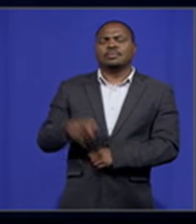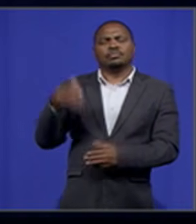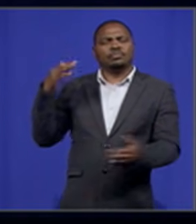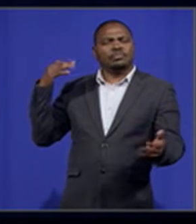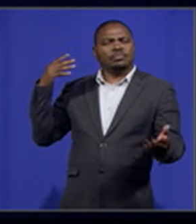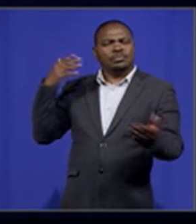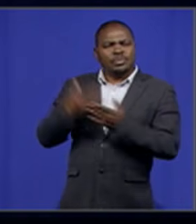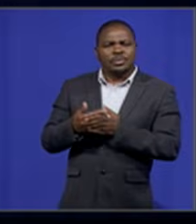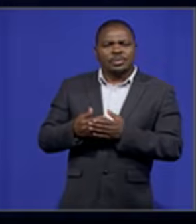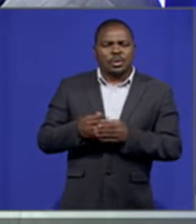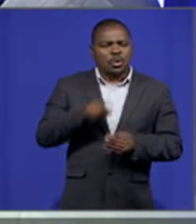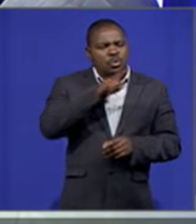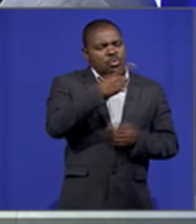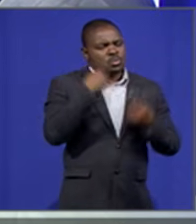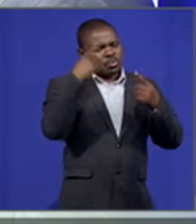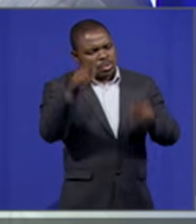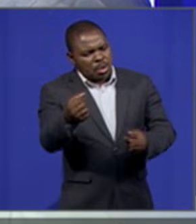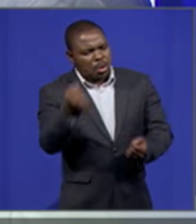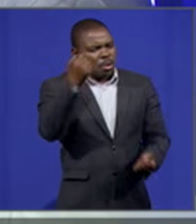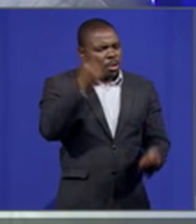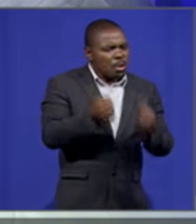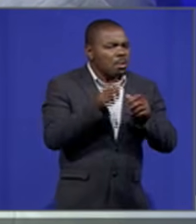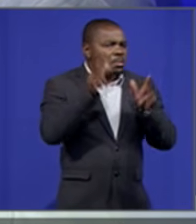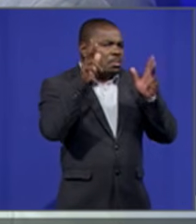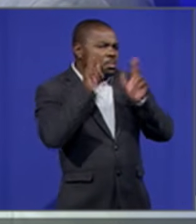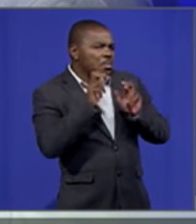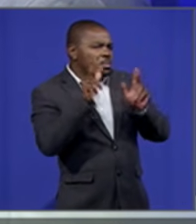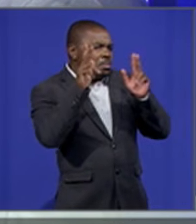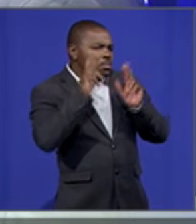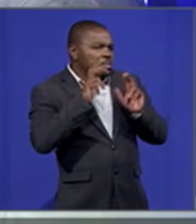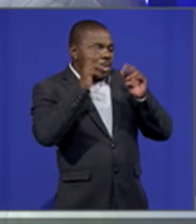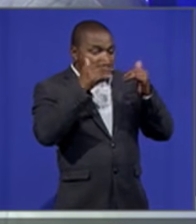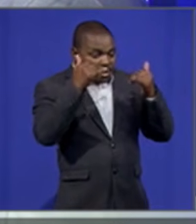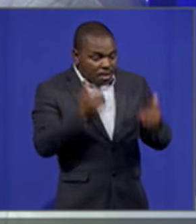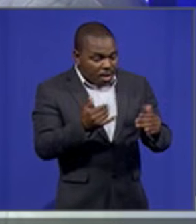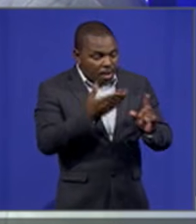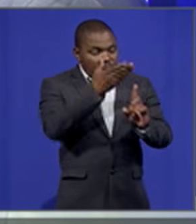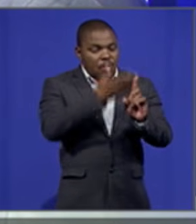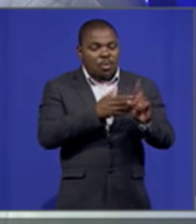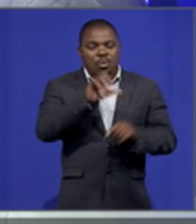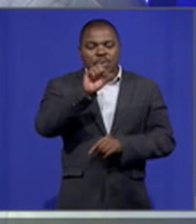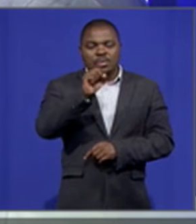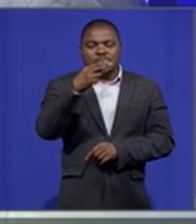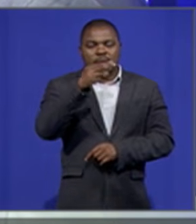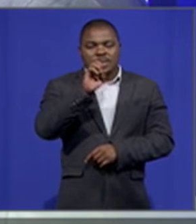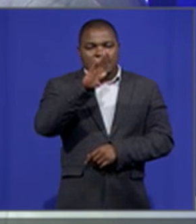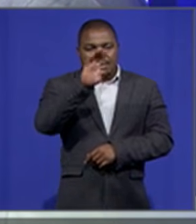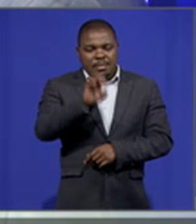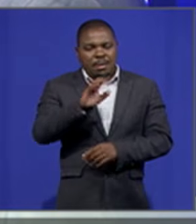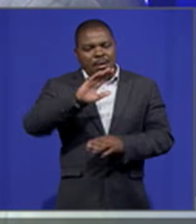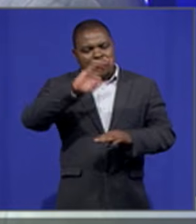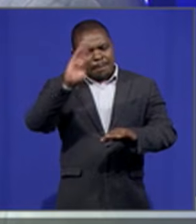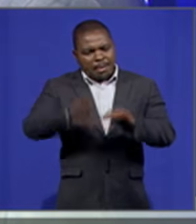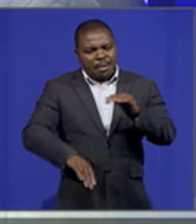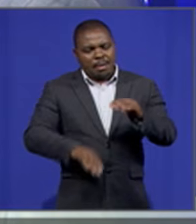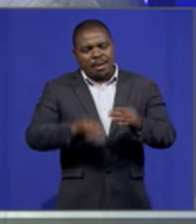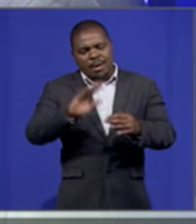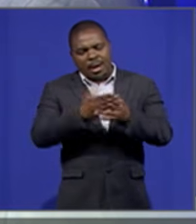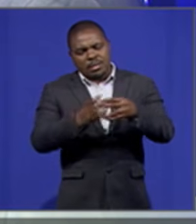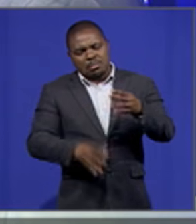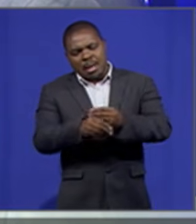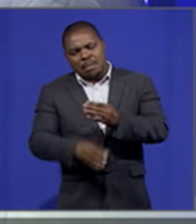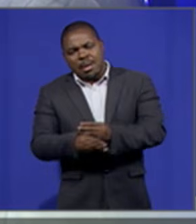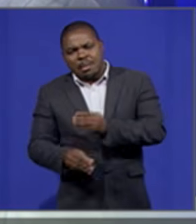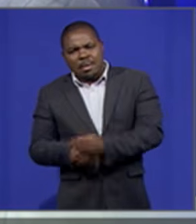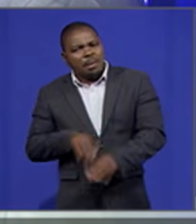ya kgorotsheko bjale le bjale gomme ga bjale šo Shebe o filwe kotlo tše dingwe le ka re